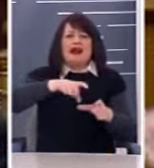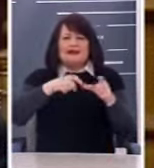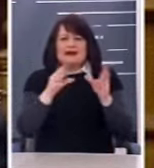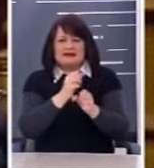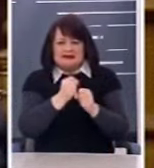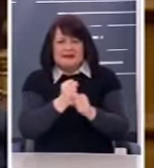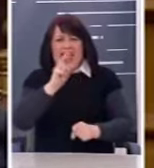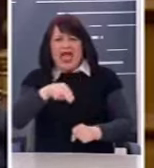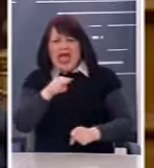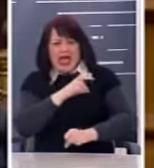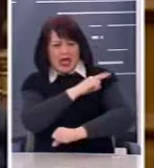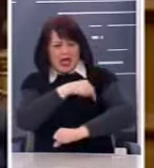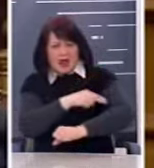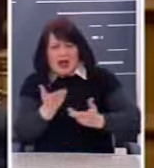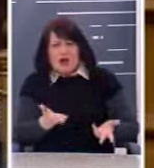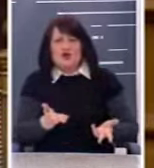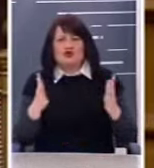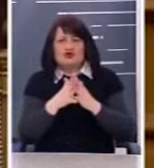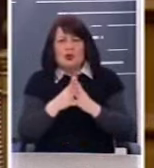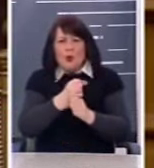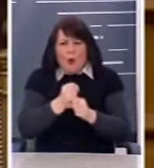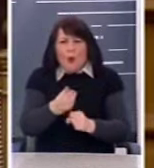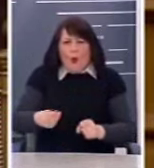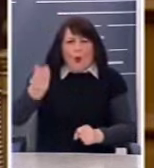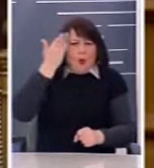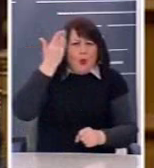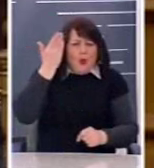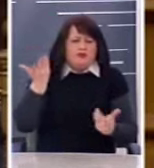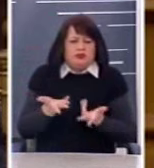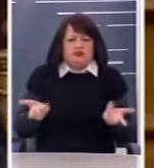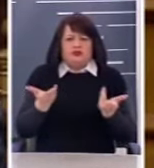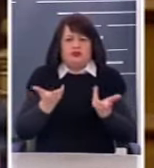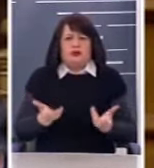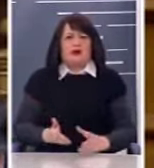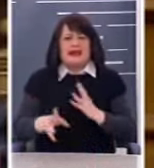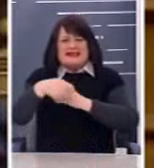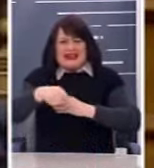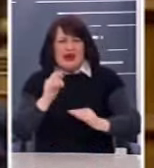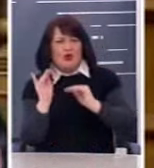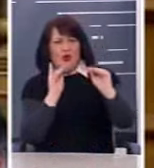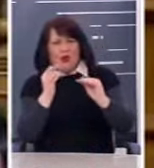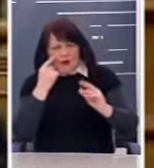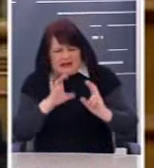Ερίκος Δινάν, υπερτιμολογήσεις, δημοσιεύματα, δικογραφίες, εισαγγελικές παραγγελίες.